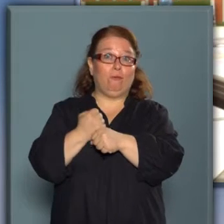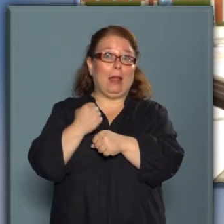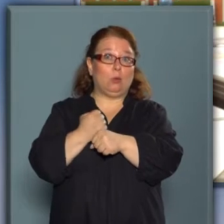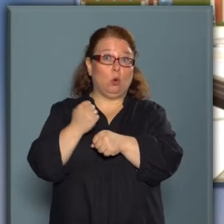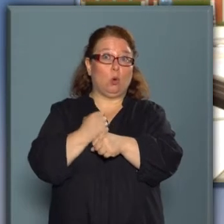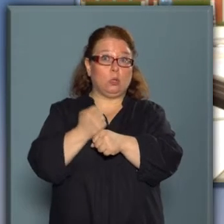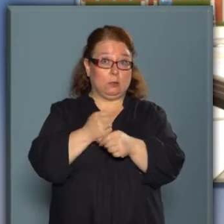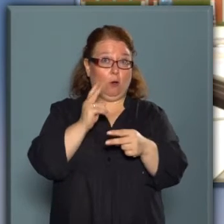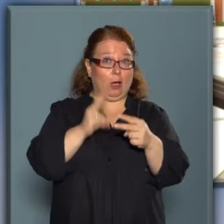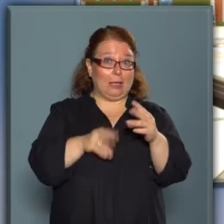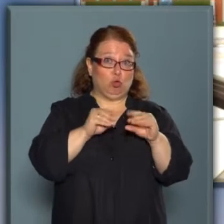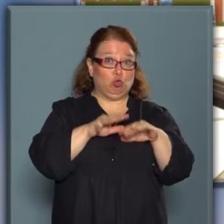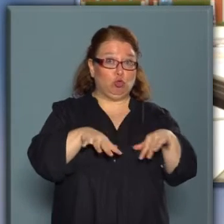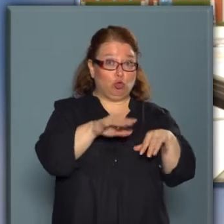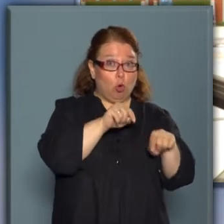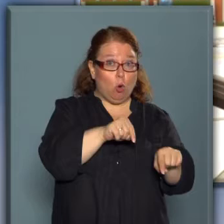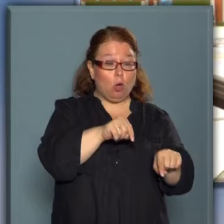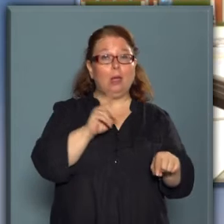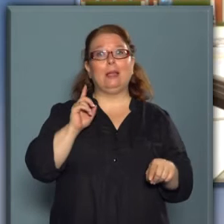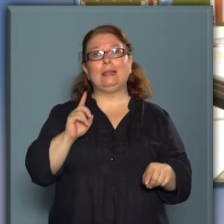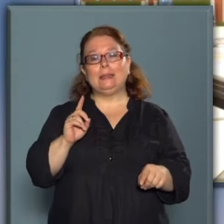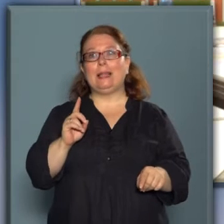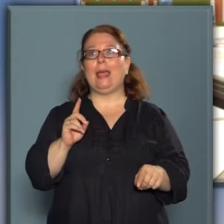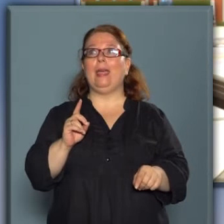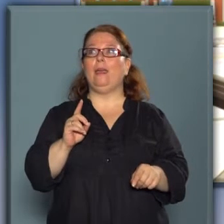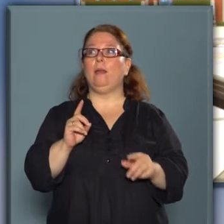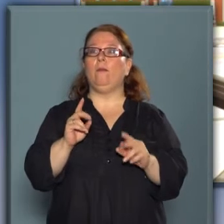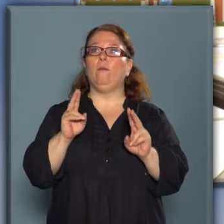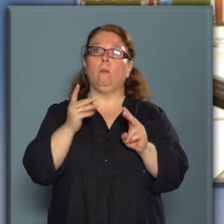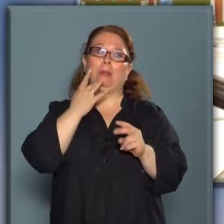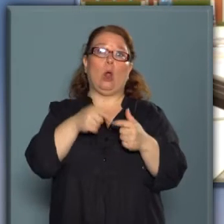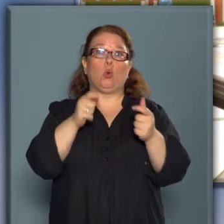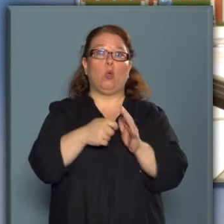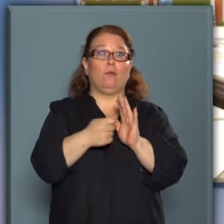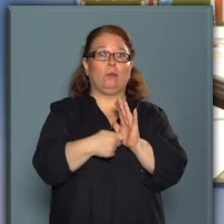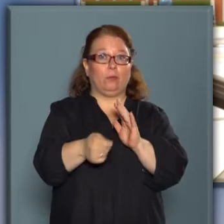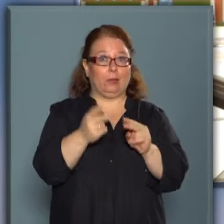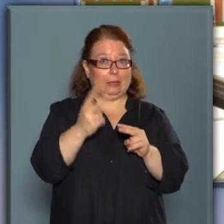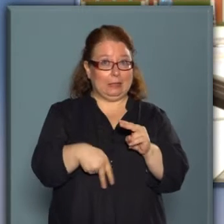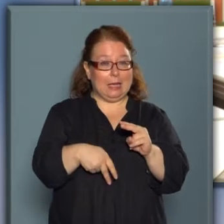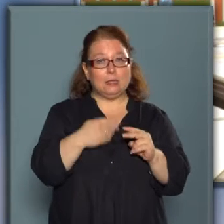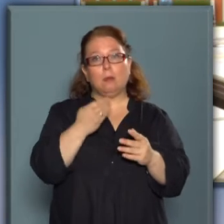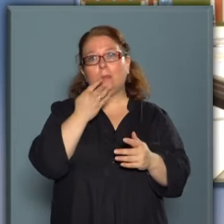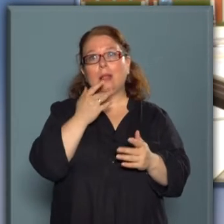Nagyon sok fel van dolgozva, de a könyveket adtak ki, például